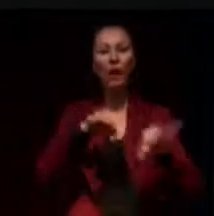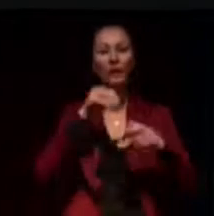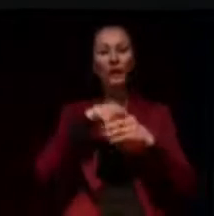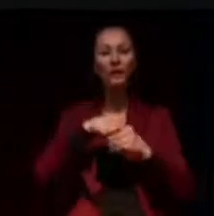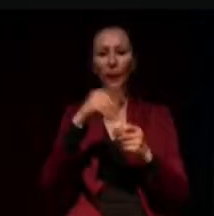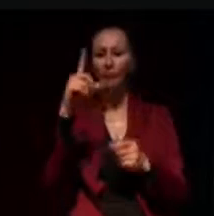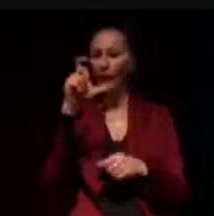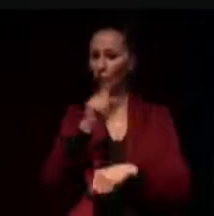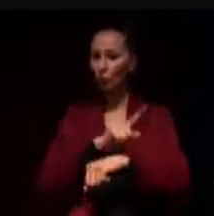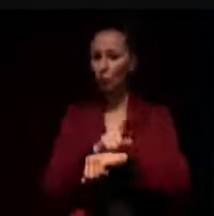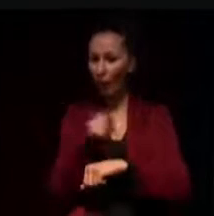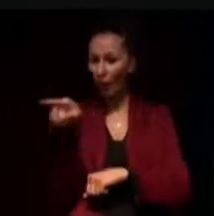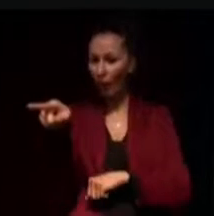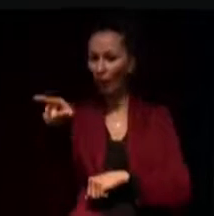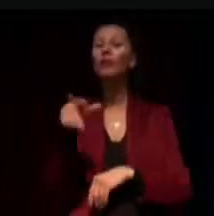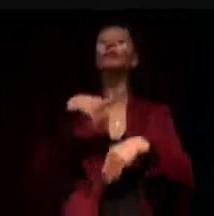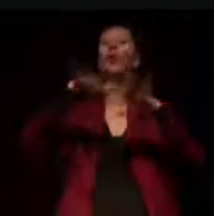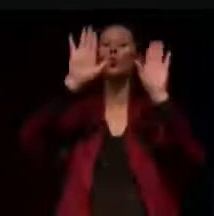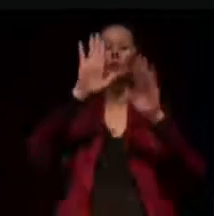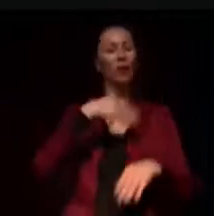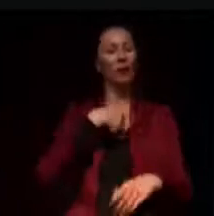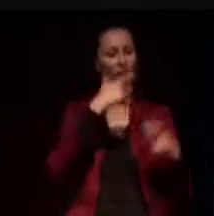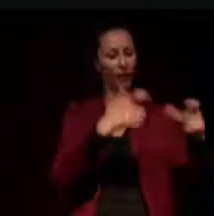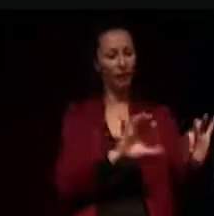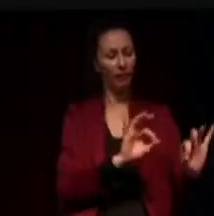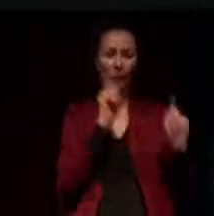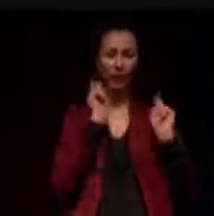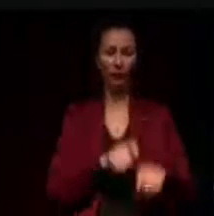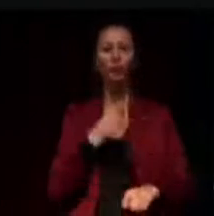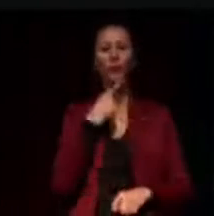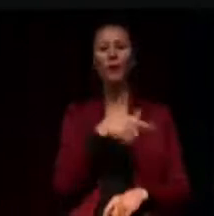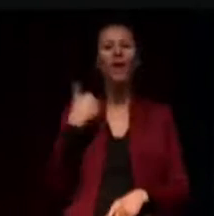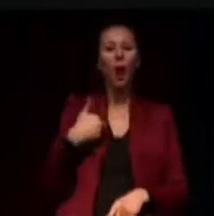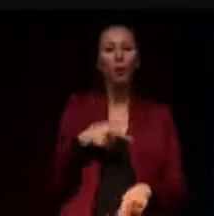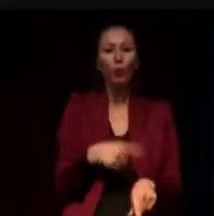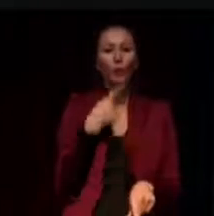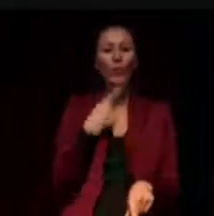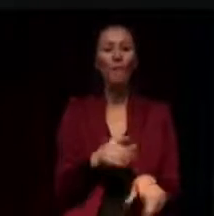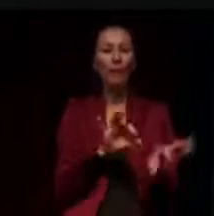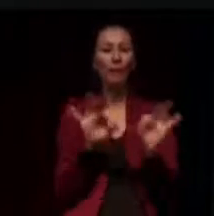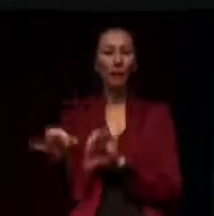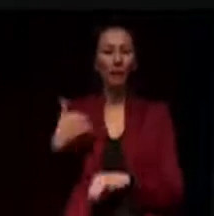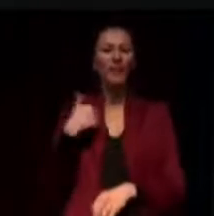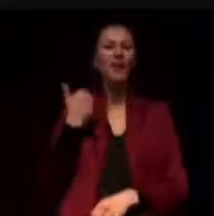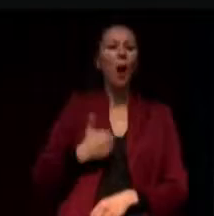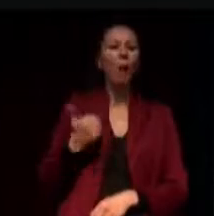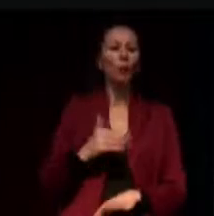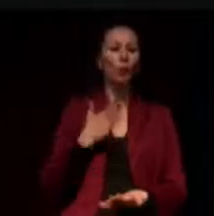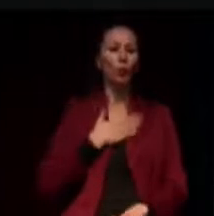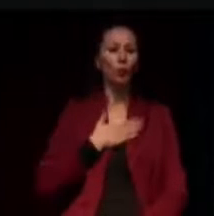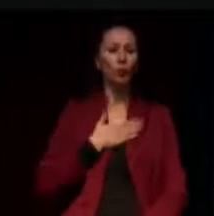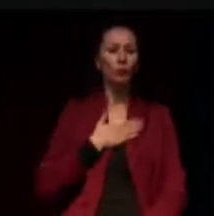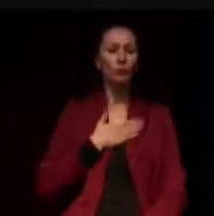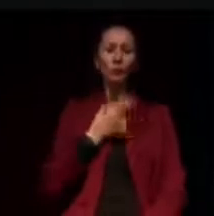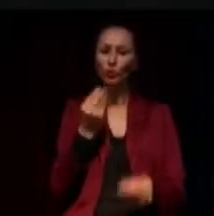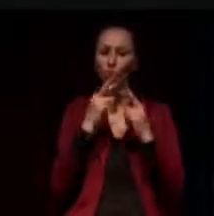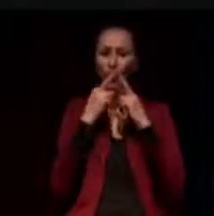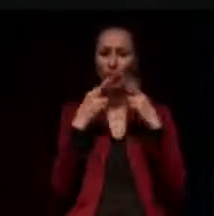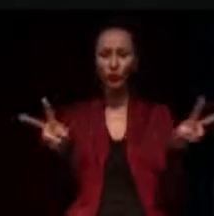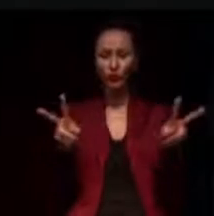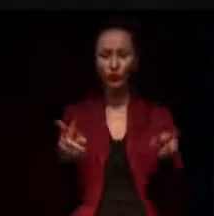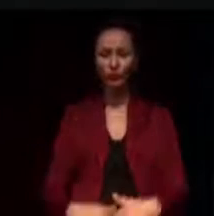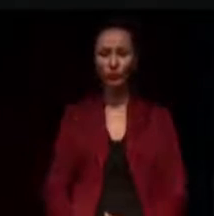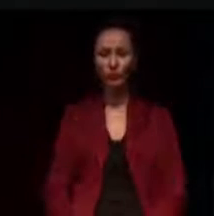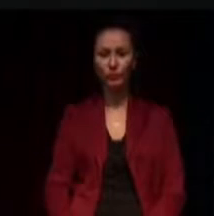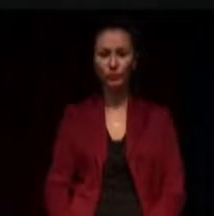süren var, yoksa ben geleni yapacağım kardeşim. Budur, kamu budur. Kamu bunu yapacak. Biz kamucuyuz. Çok açık.